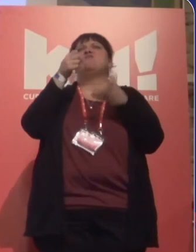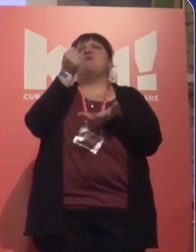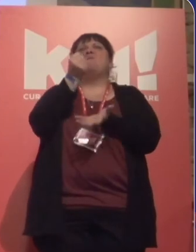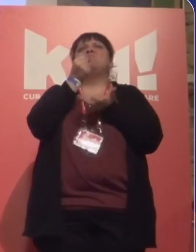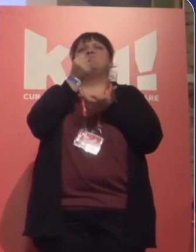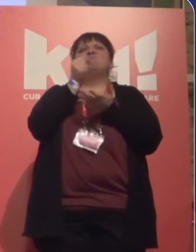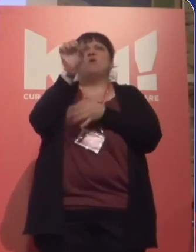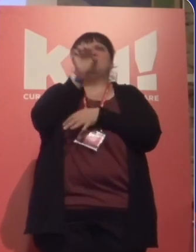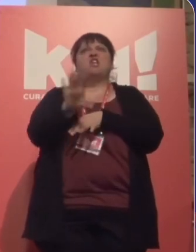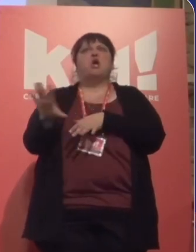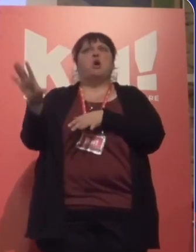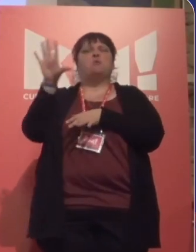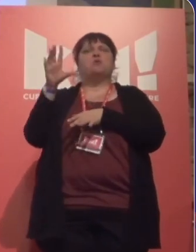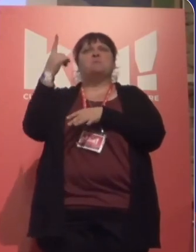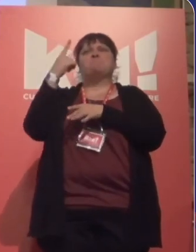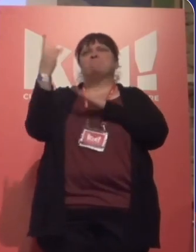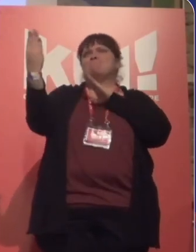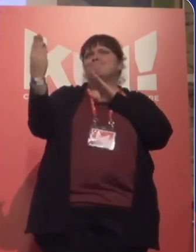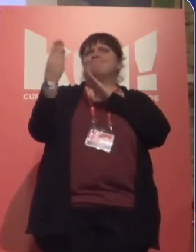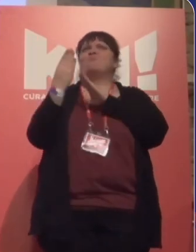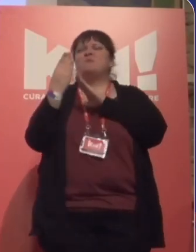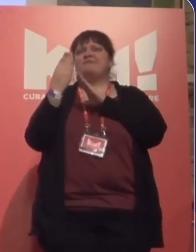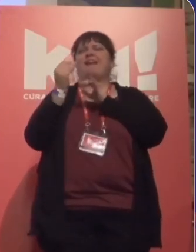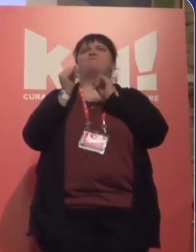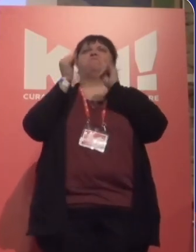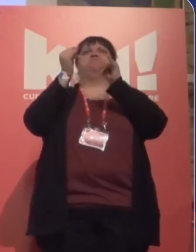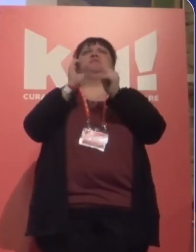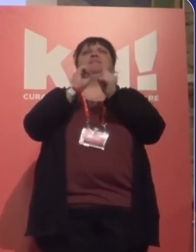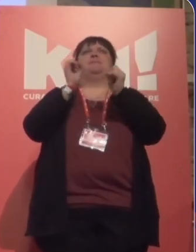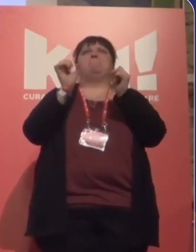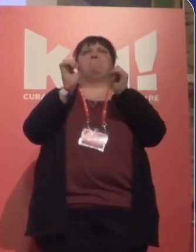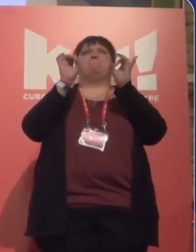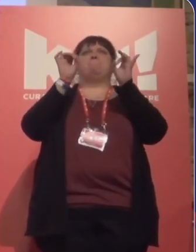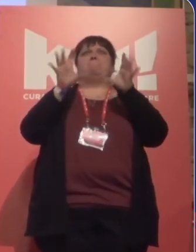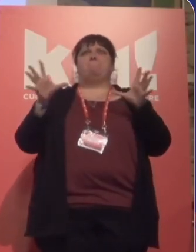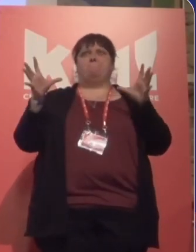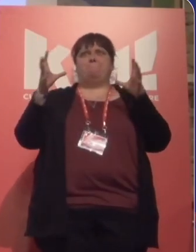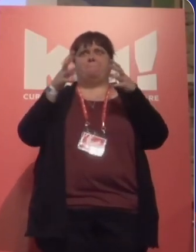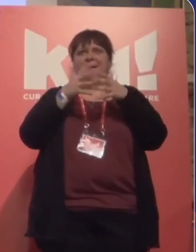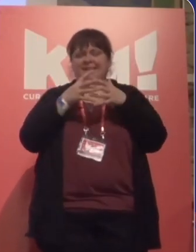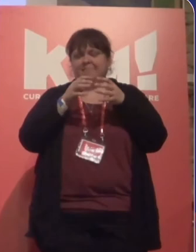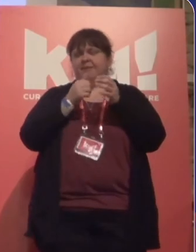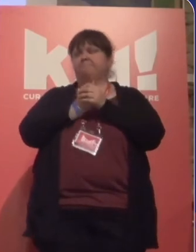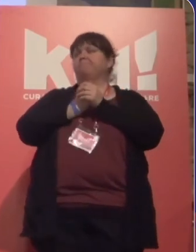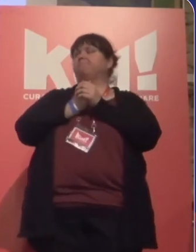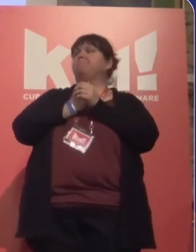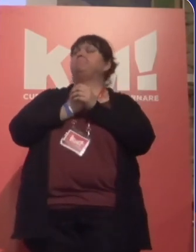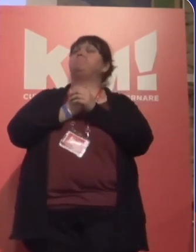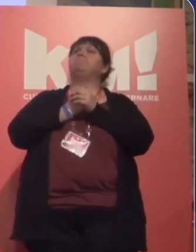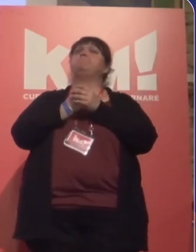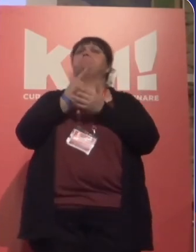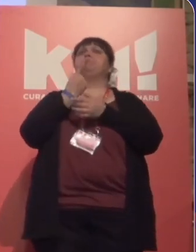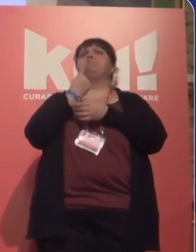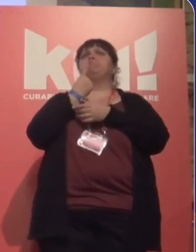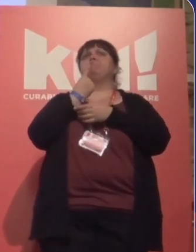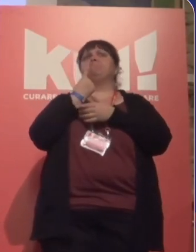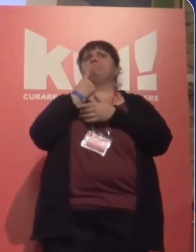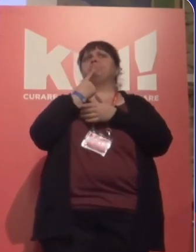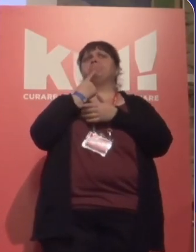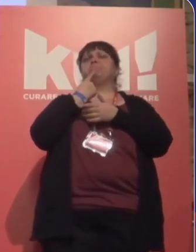presenti il dibattito politico quotidiano e maggiormente era maggiormente appassionato dalla lettura dei giornali